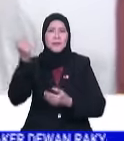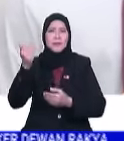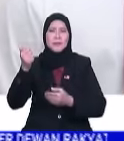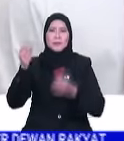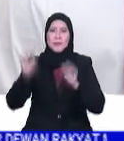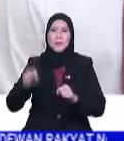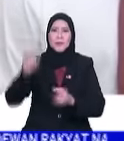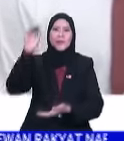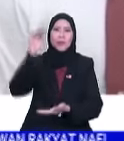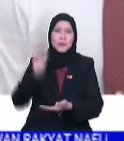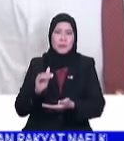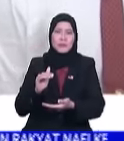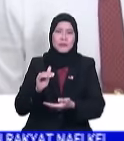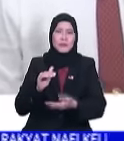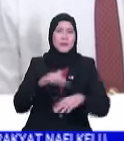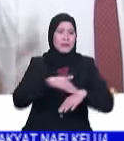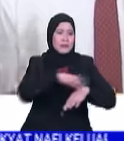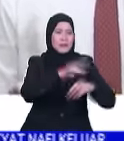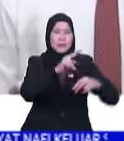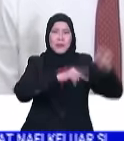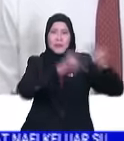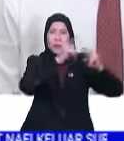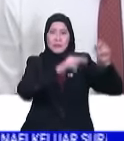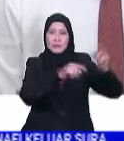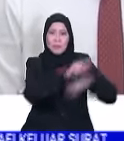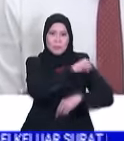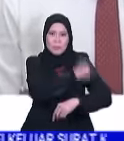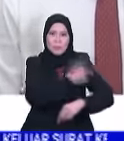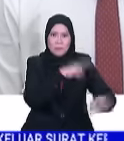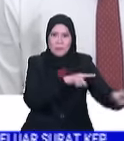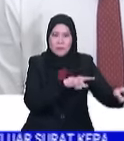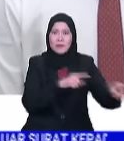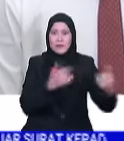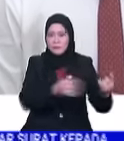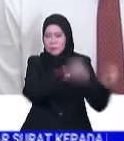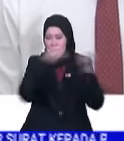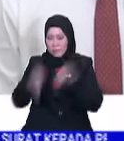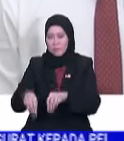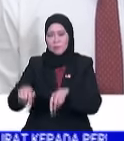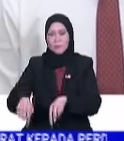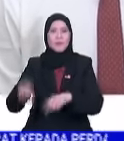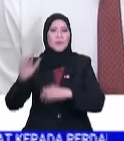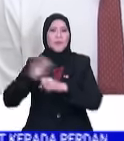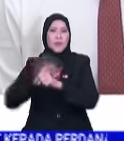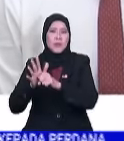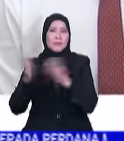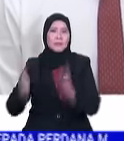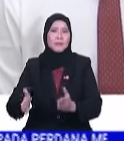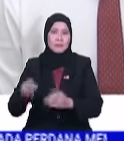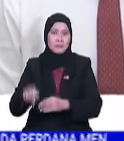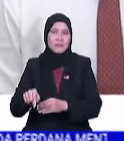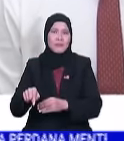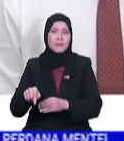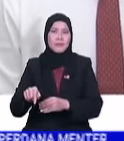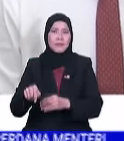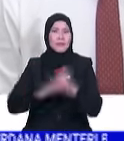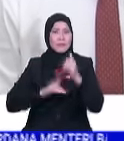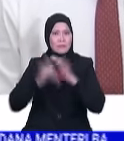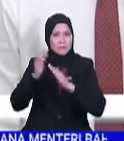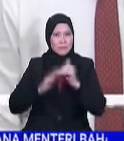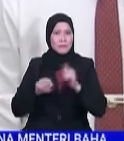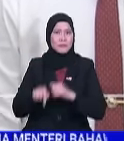mengurangkan jumlah yang mereka dihantar ke bangunan-bangunan yang sedia ada. Jadi kat sini juga memberikan keselesaan kepada, bukan hanya kepada